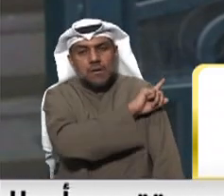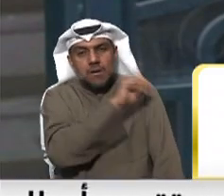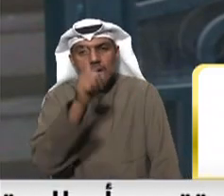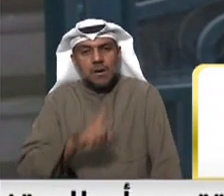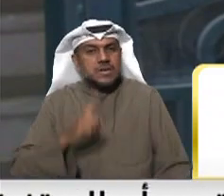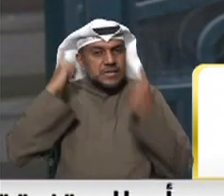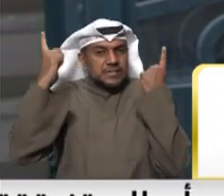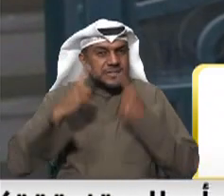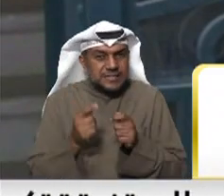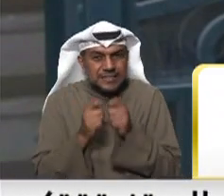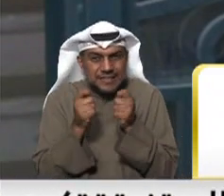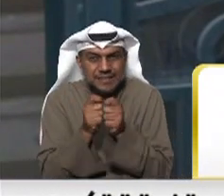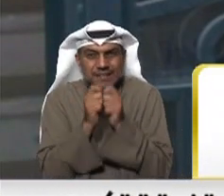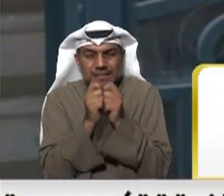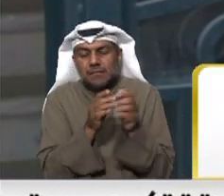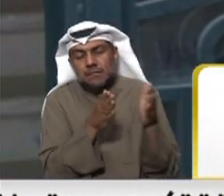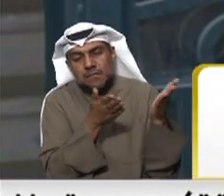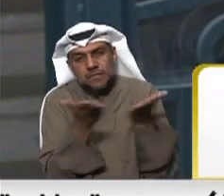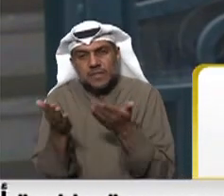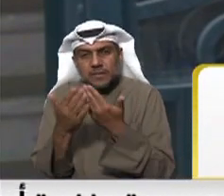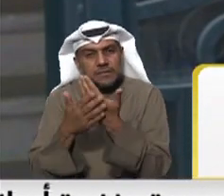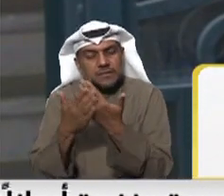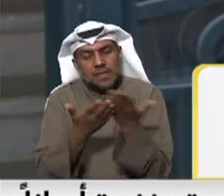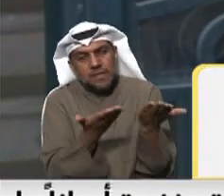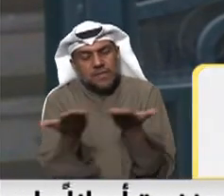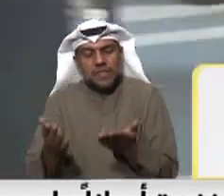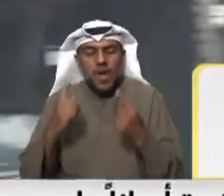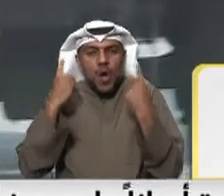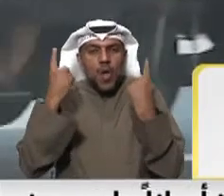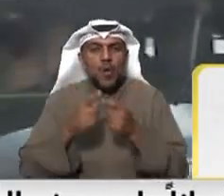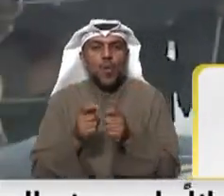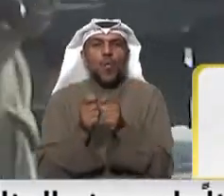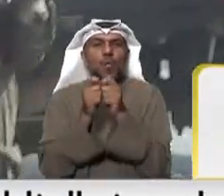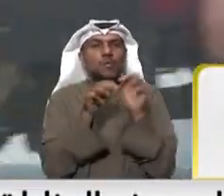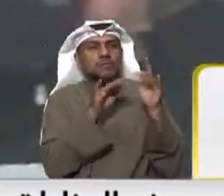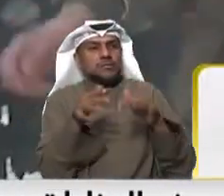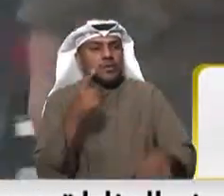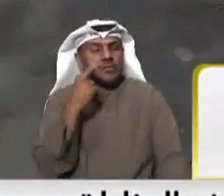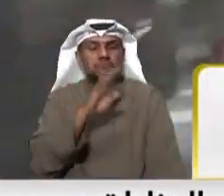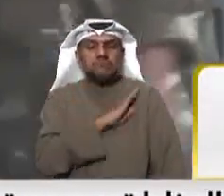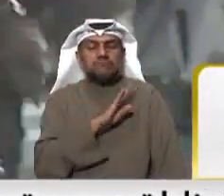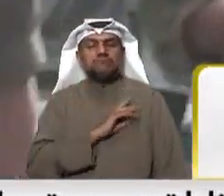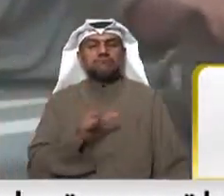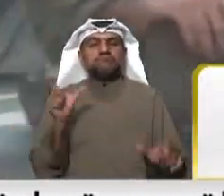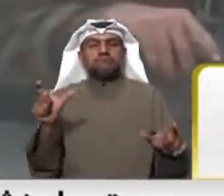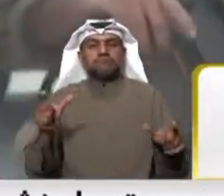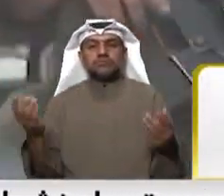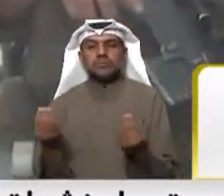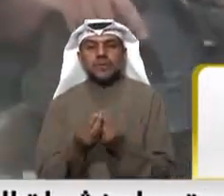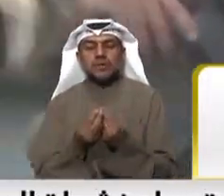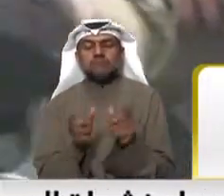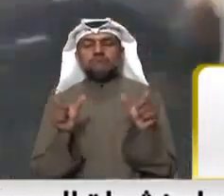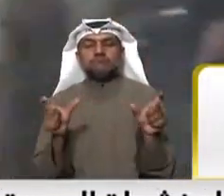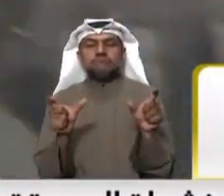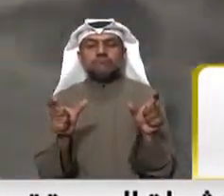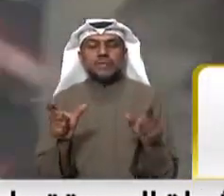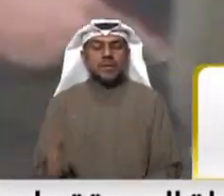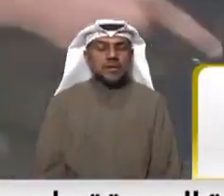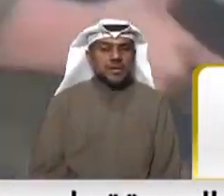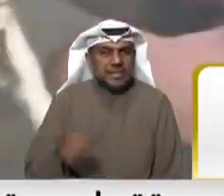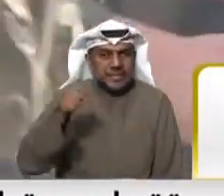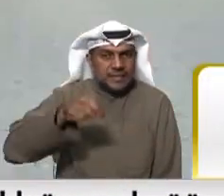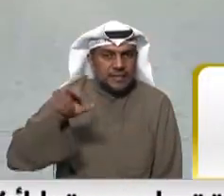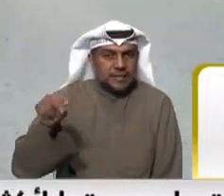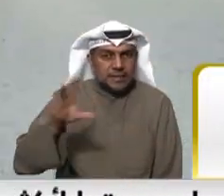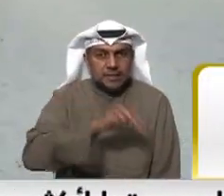وهذه جريمة حرب بحكم وبموجب القانون الدولي. ما يجري في مدينة القدس المحتلة ليس بعيدا عما يجري